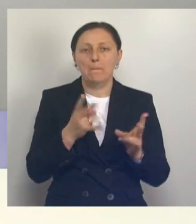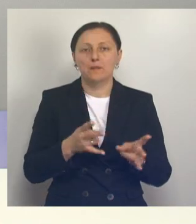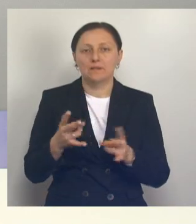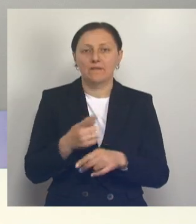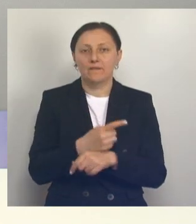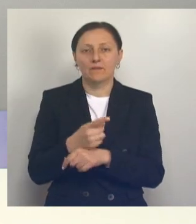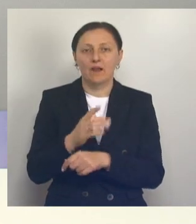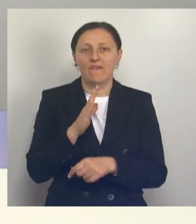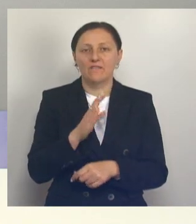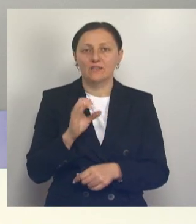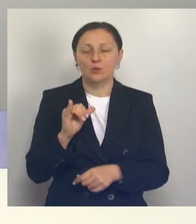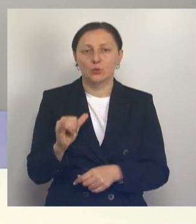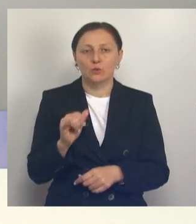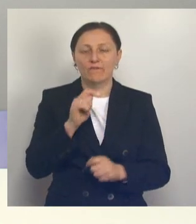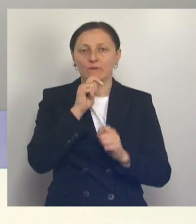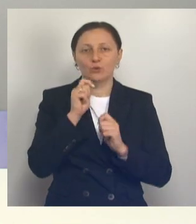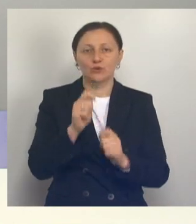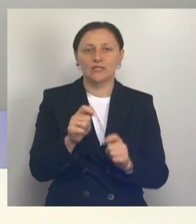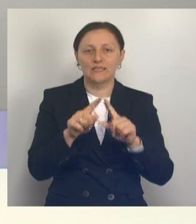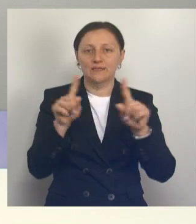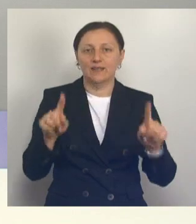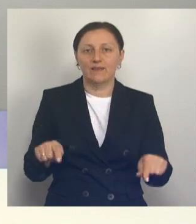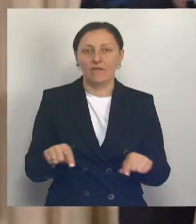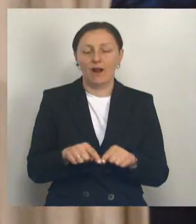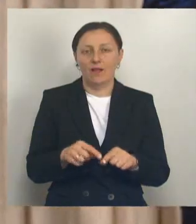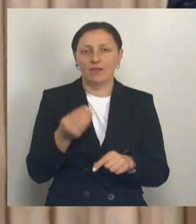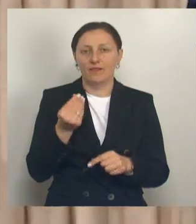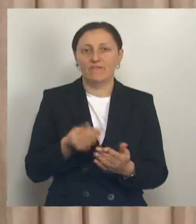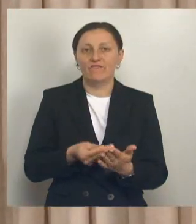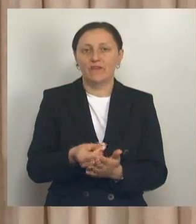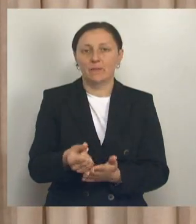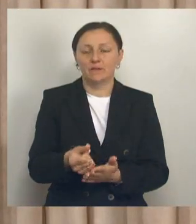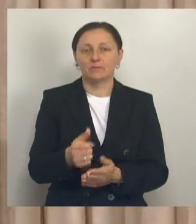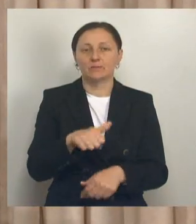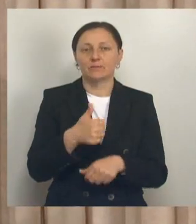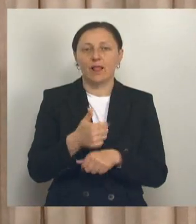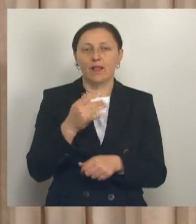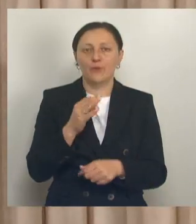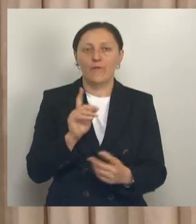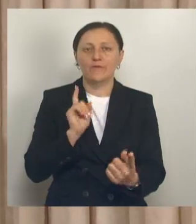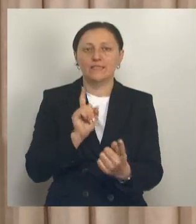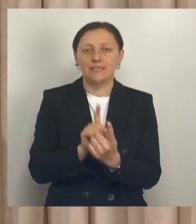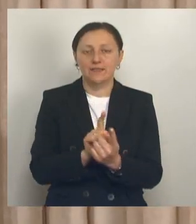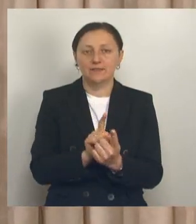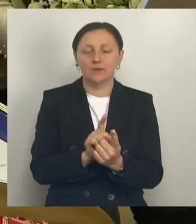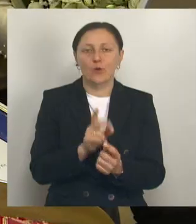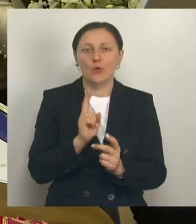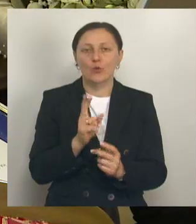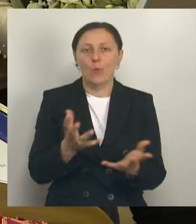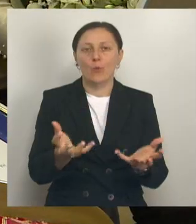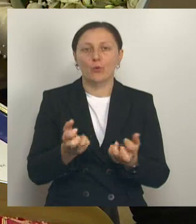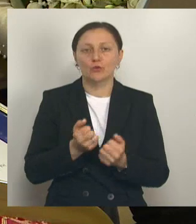Атак украинских формирований вручили сертификаты на грантовые выплаты Вячеслав Гладков встретился с теми кто получает